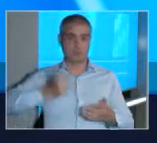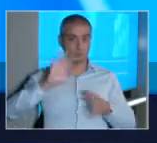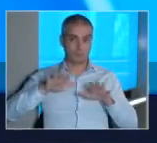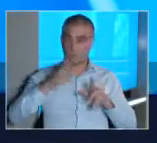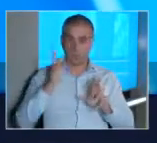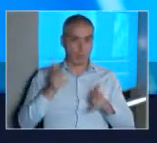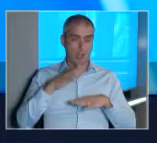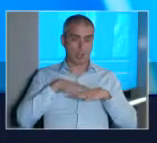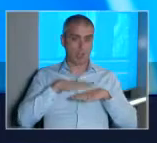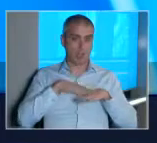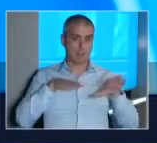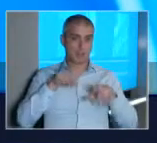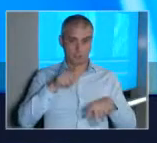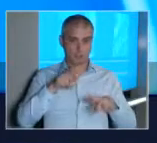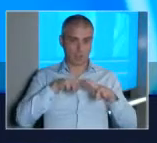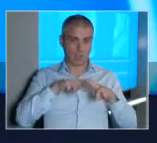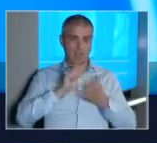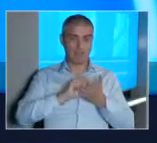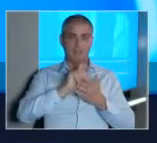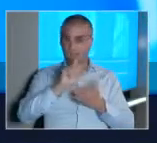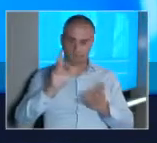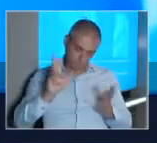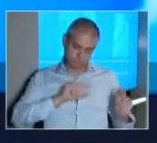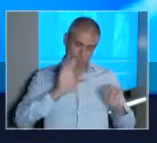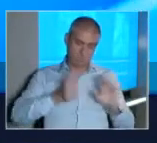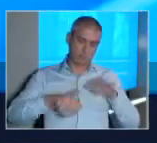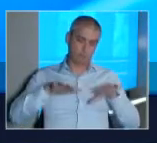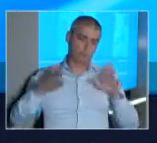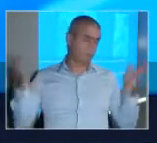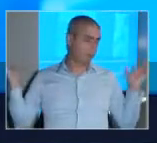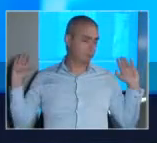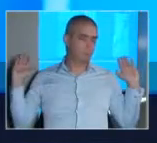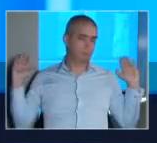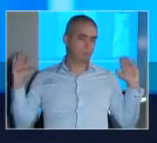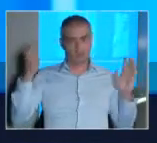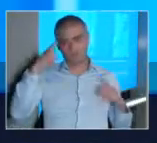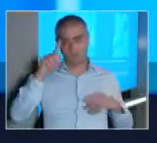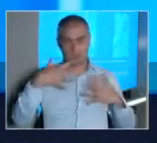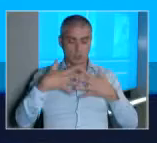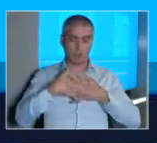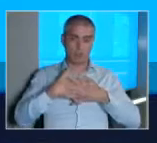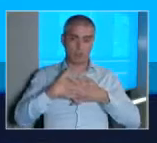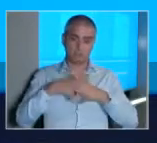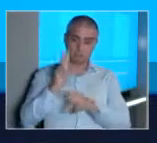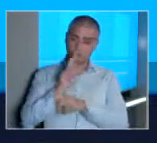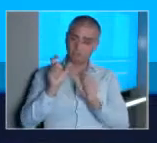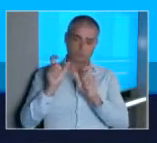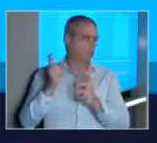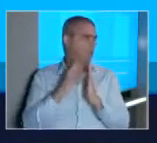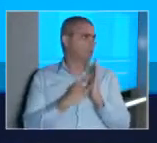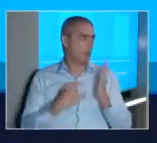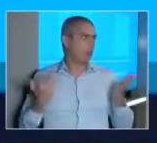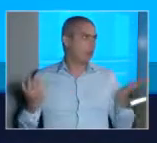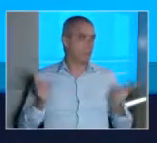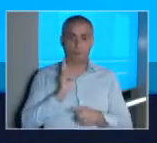יכול לכהן בממשלה לאחר כתב אישום, זה חל גם על ראש ממשלה. הפטנט הזה שקואליציה תשריין את